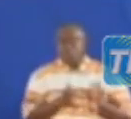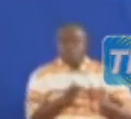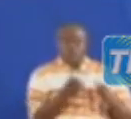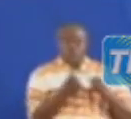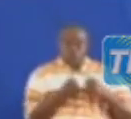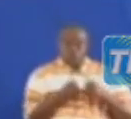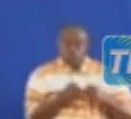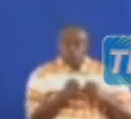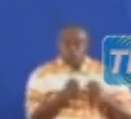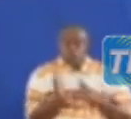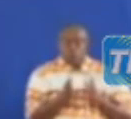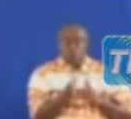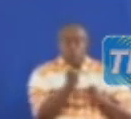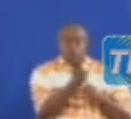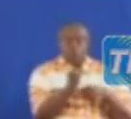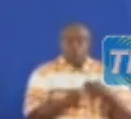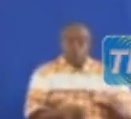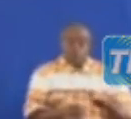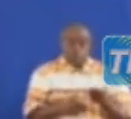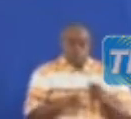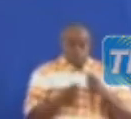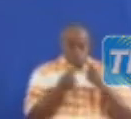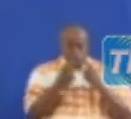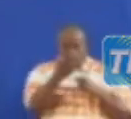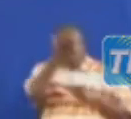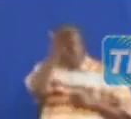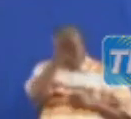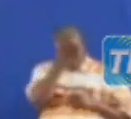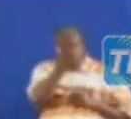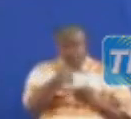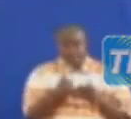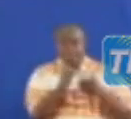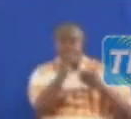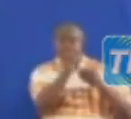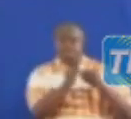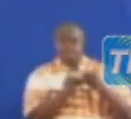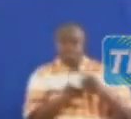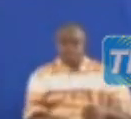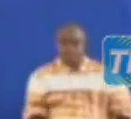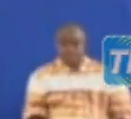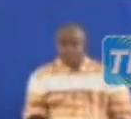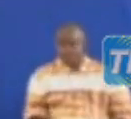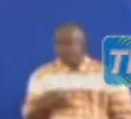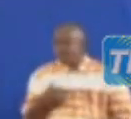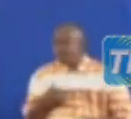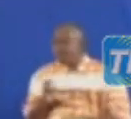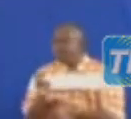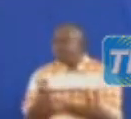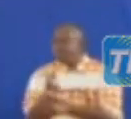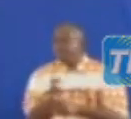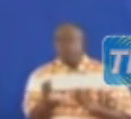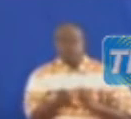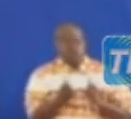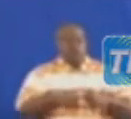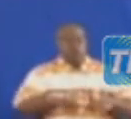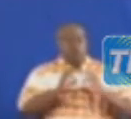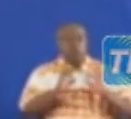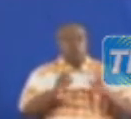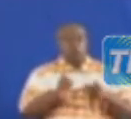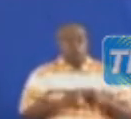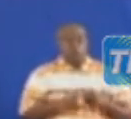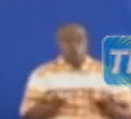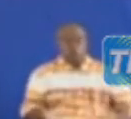kutekeleza mpango na bajeti kwa kuzingatia vipaumbele vifuatavyo: kusimamia masuala ya utawala bora,